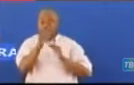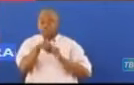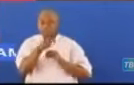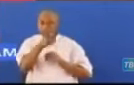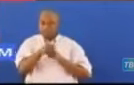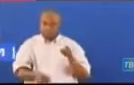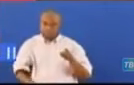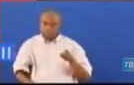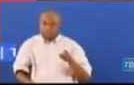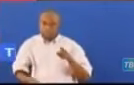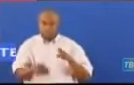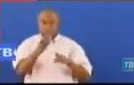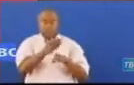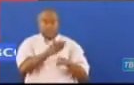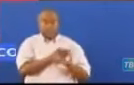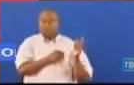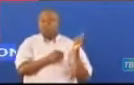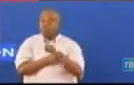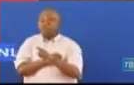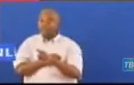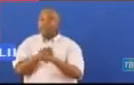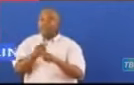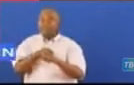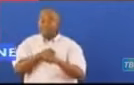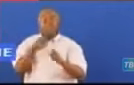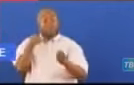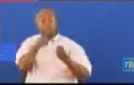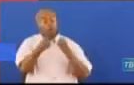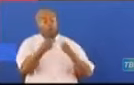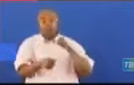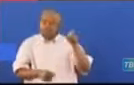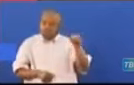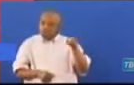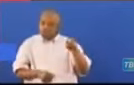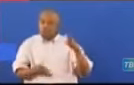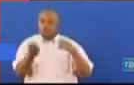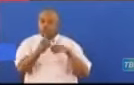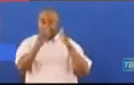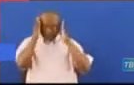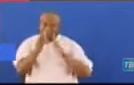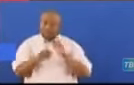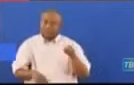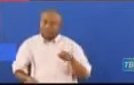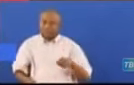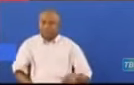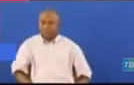speaker nakwambia kabla hawajaja kwako tutatuangana makonde huko, tuweke heshima.